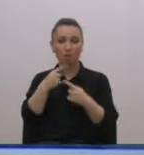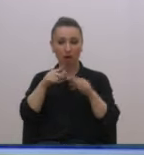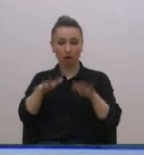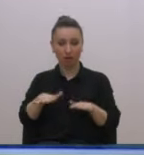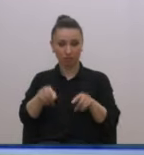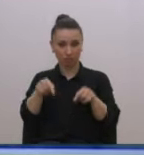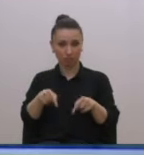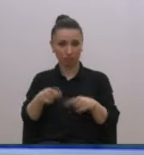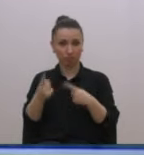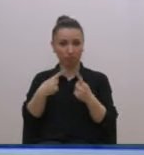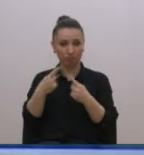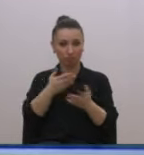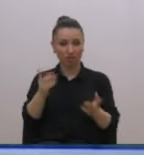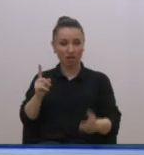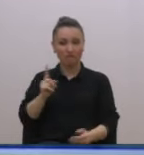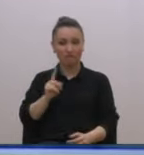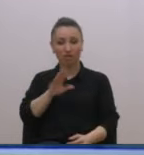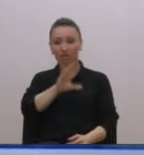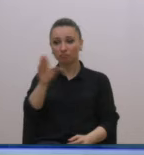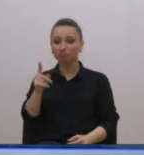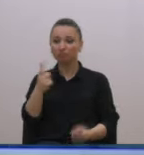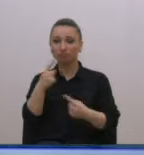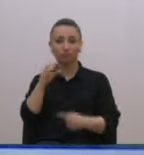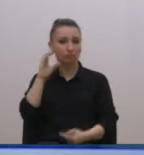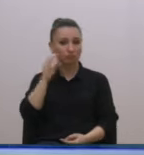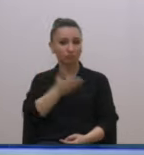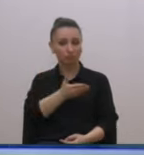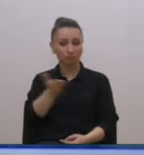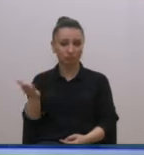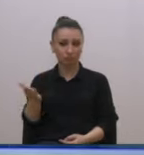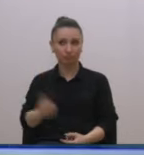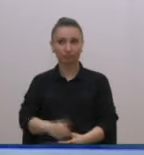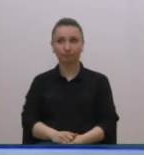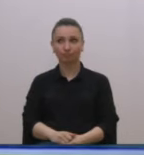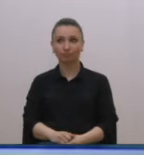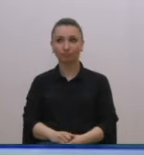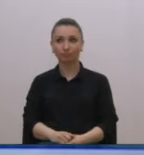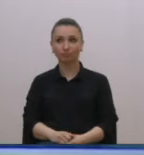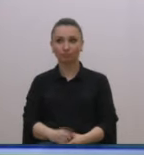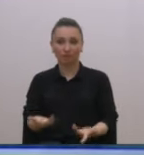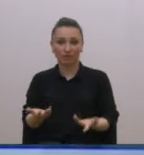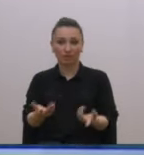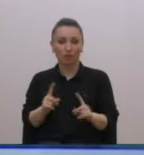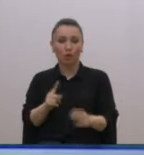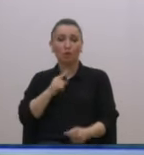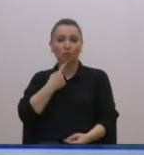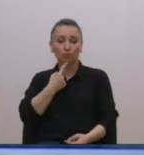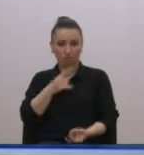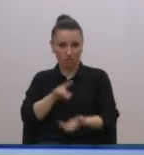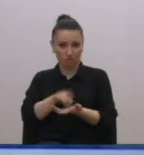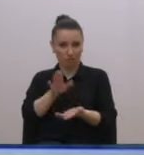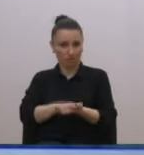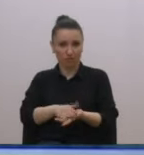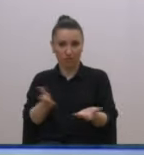არის ვაცადოთ საუბარი და მოისვინოთ აი რა არის ხამაში რთული ყველაფერი